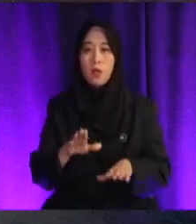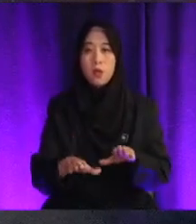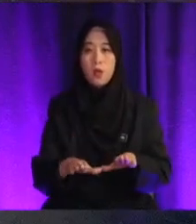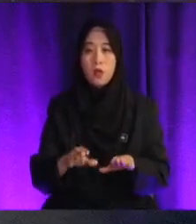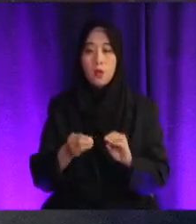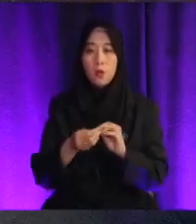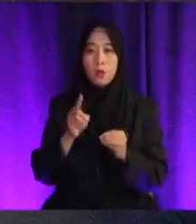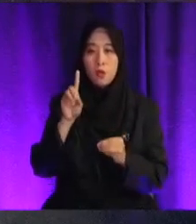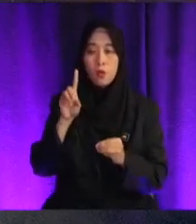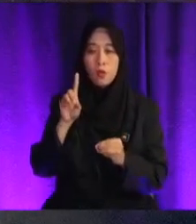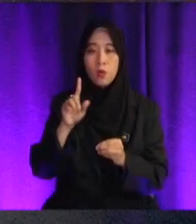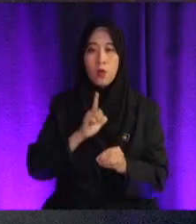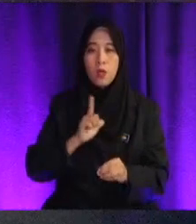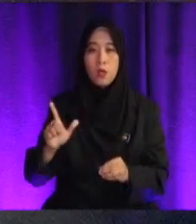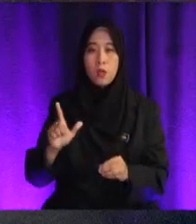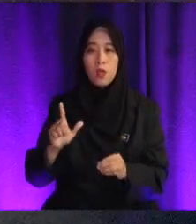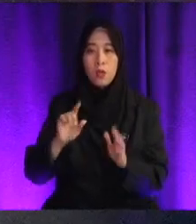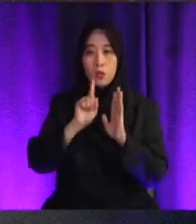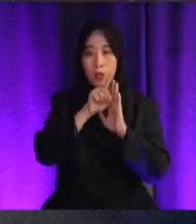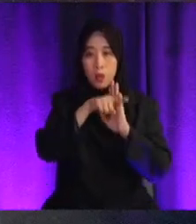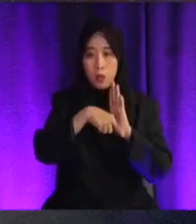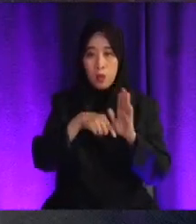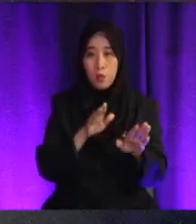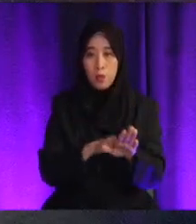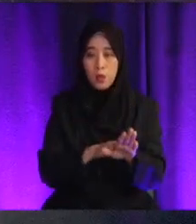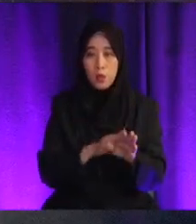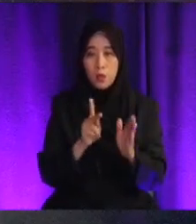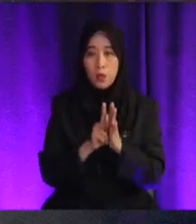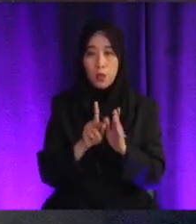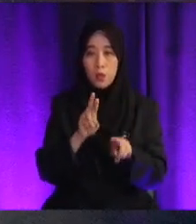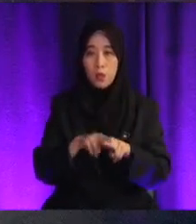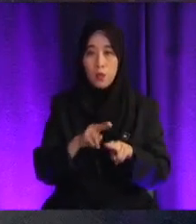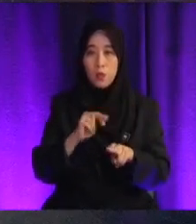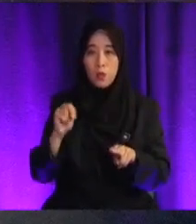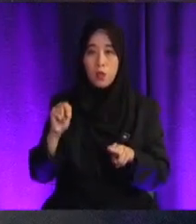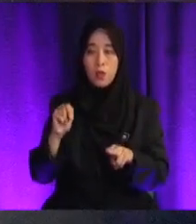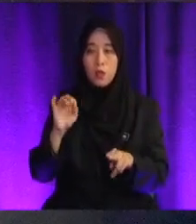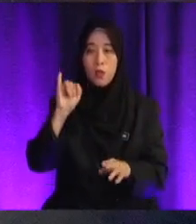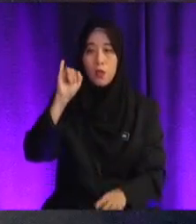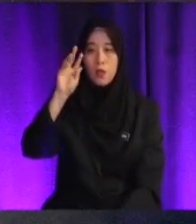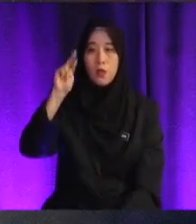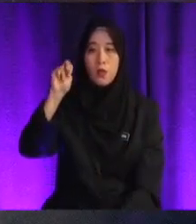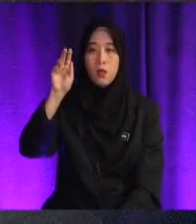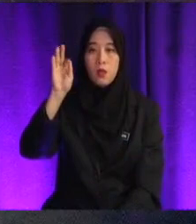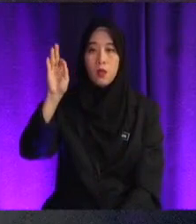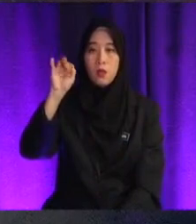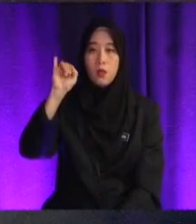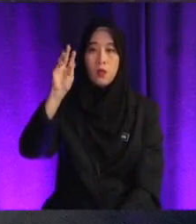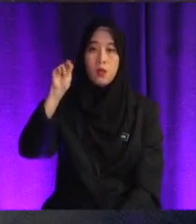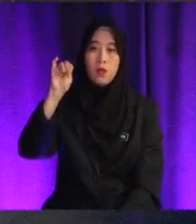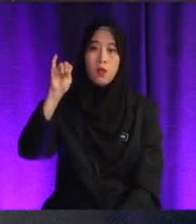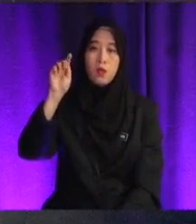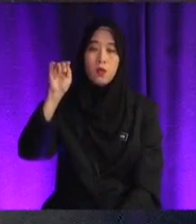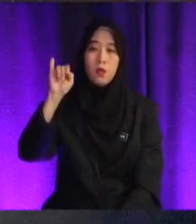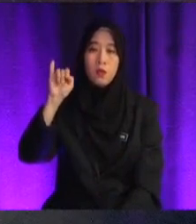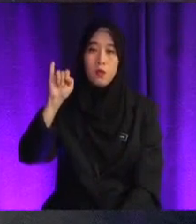Laraskan jarum pada kedudukan infinity. Okey. Sekarang ni infinity tak? Belum lagi